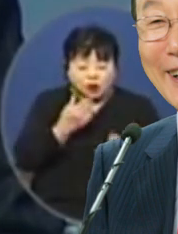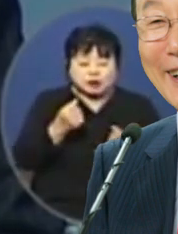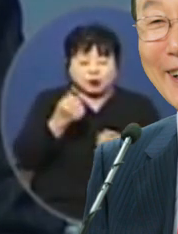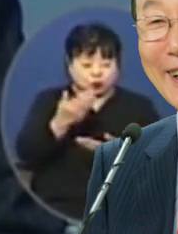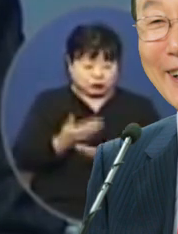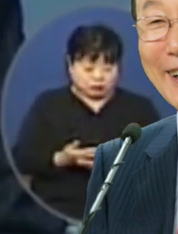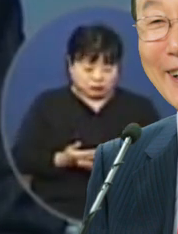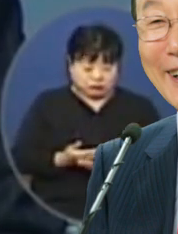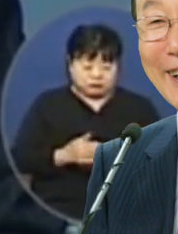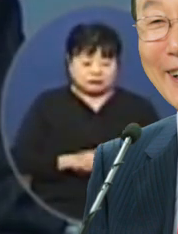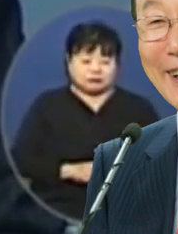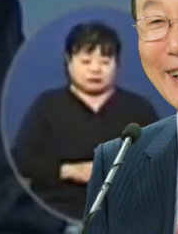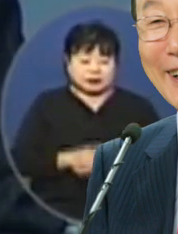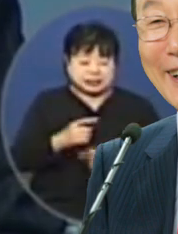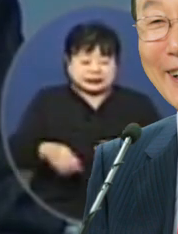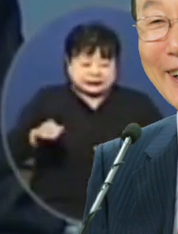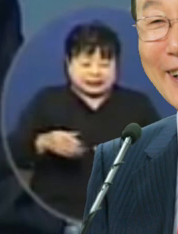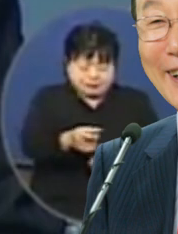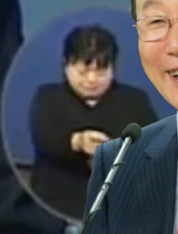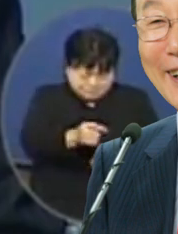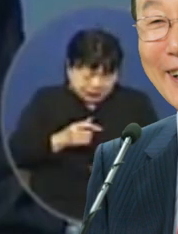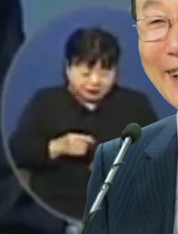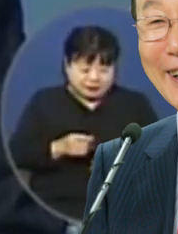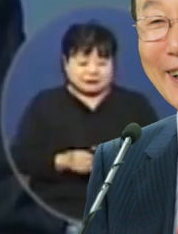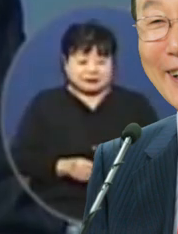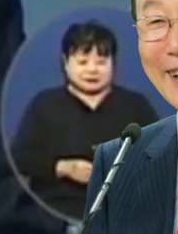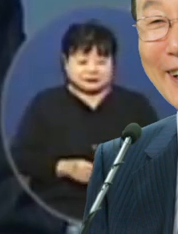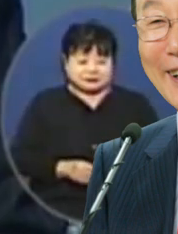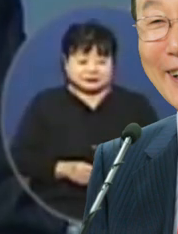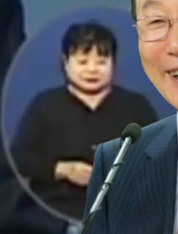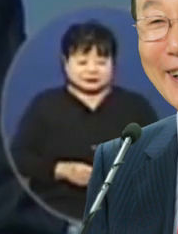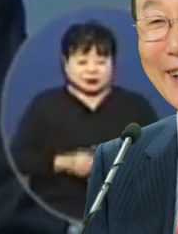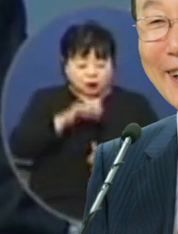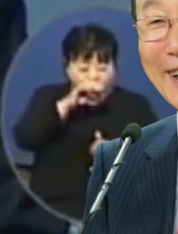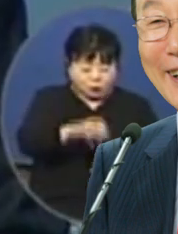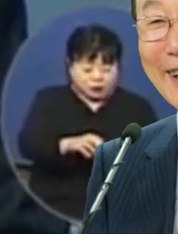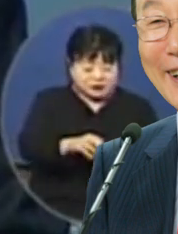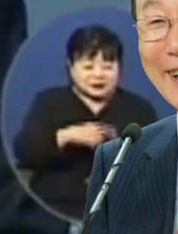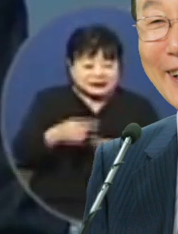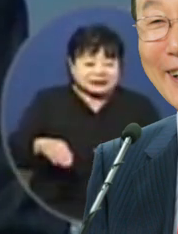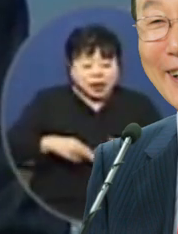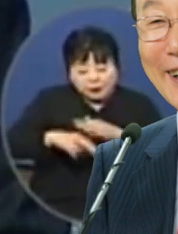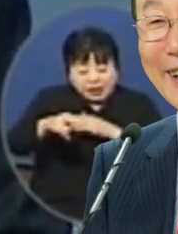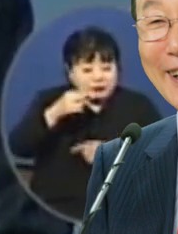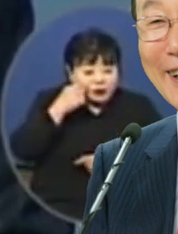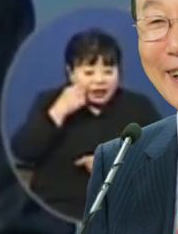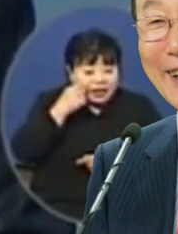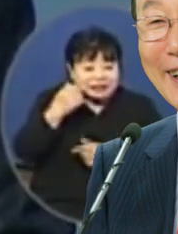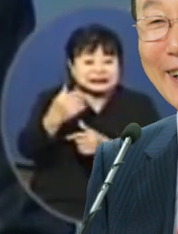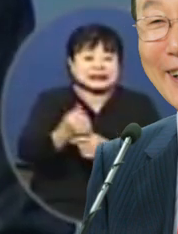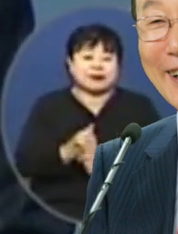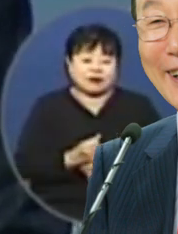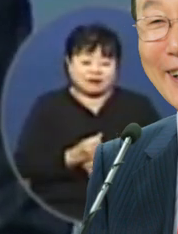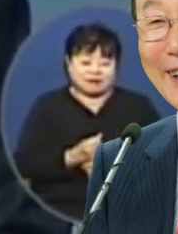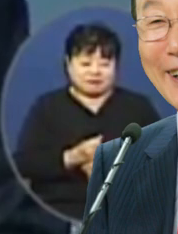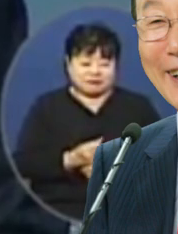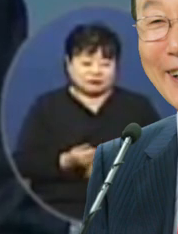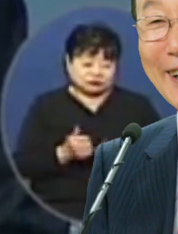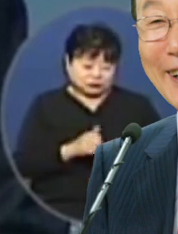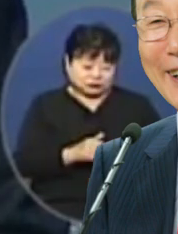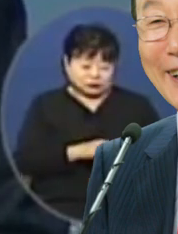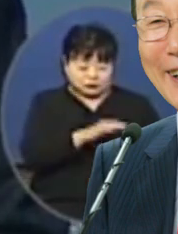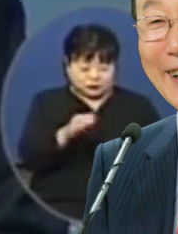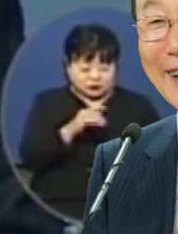얻습니다. 그 새 사냥꾼의 올무에서 새가 피하지 못합니다. 그러나